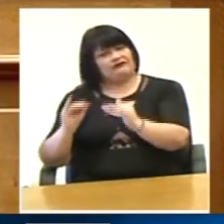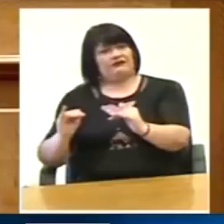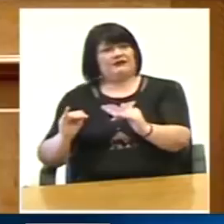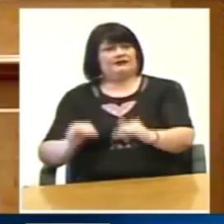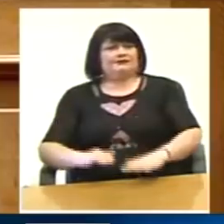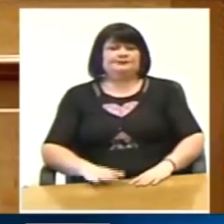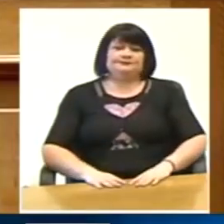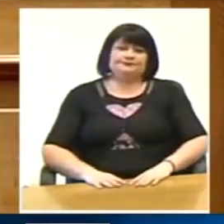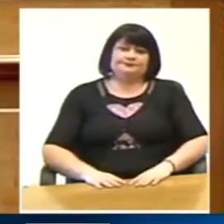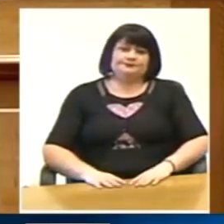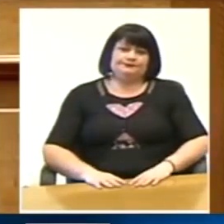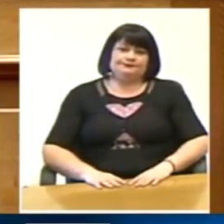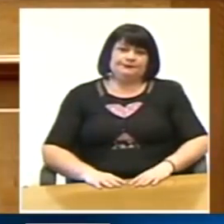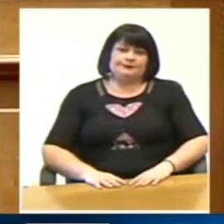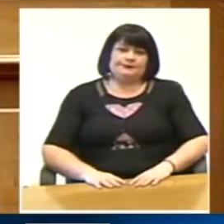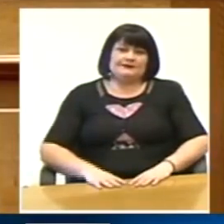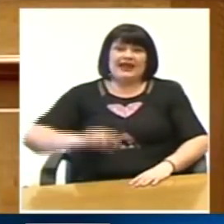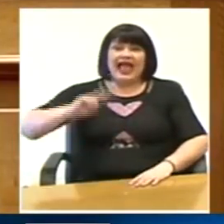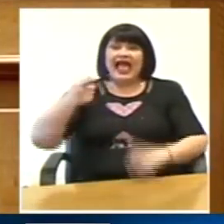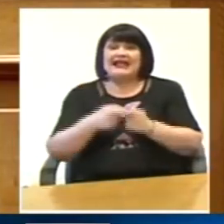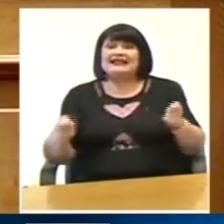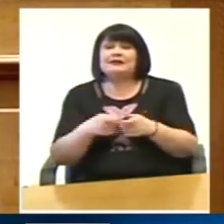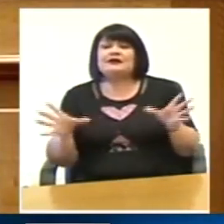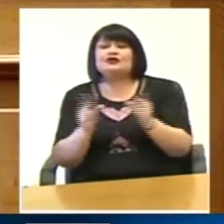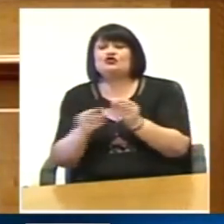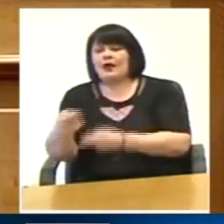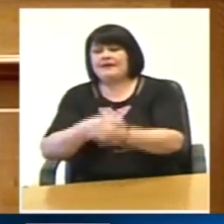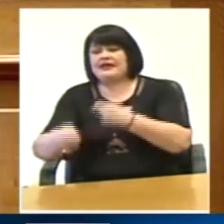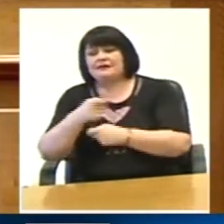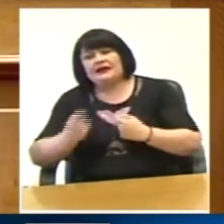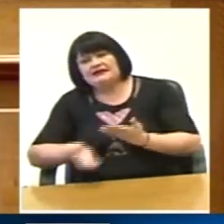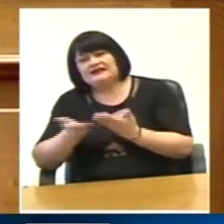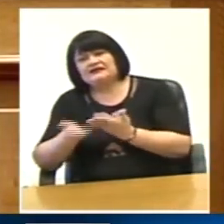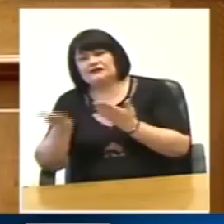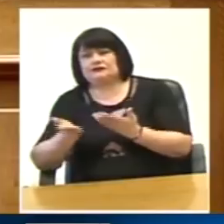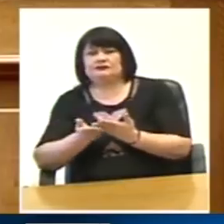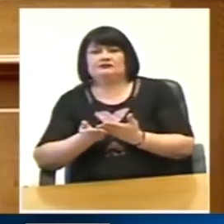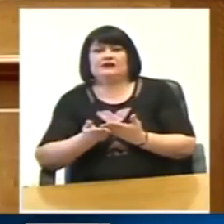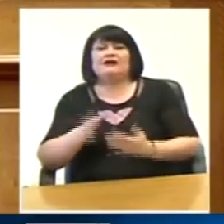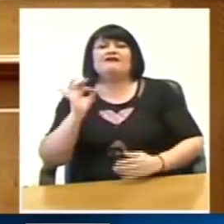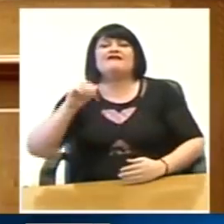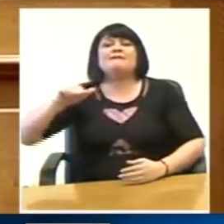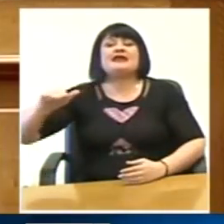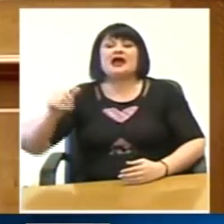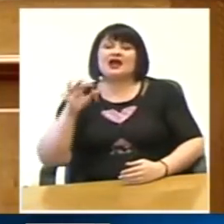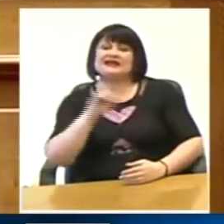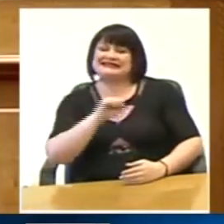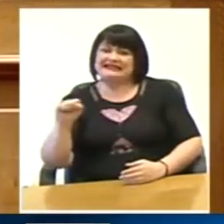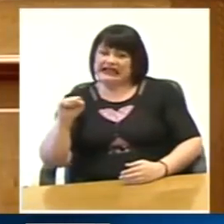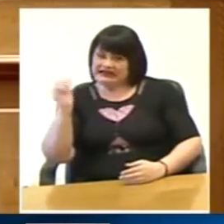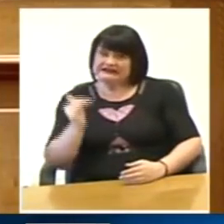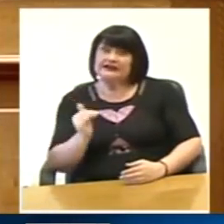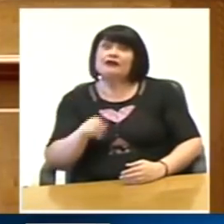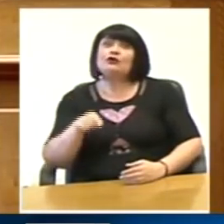Να υλοποιείτε κατά γάραμα τα αντίμετρα για τους επιχειρηματικούς ομίλους, όπως τη μείωση των φορολογικών συντελεστών για τα νομικά πρόσωπα. Αλήθεια, εκεί δεν